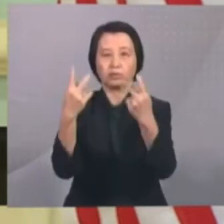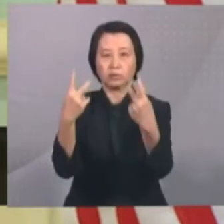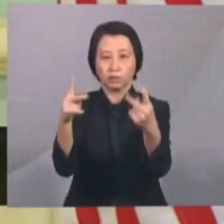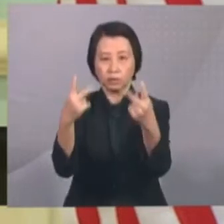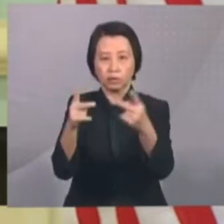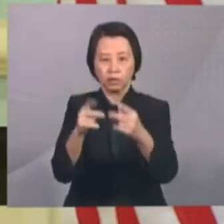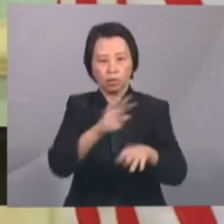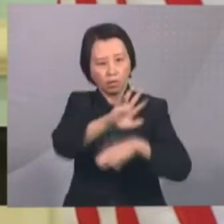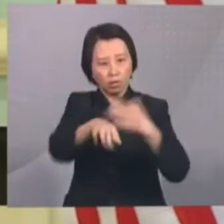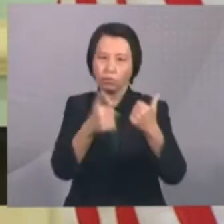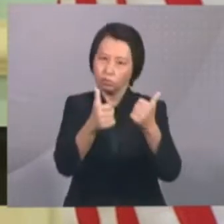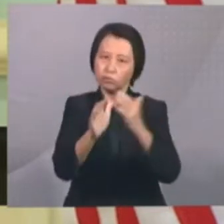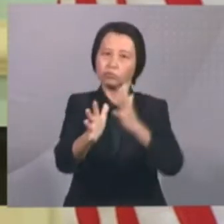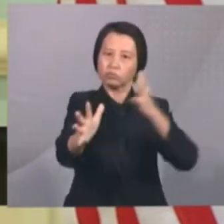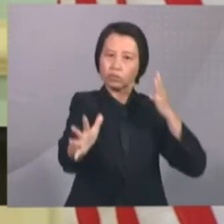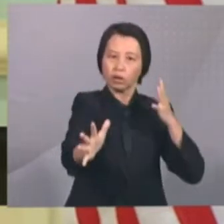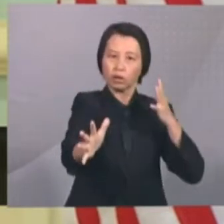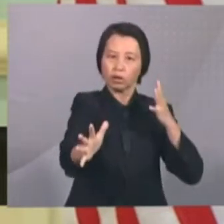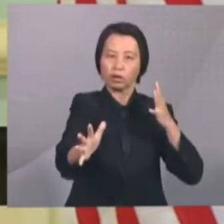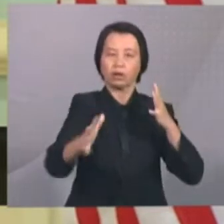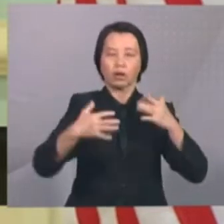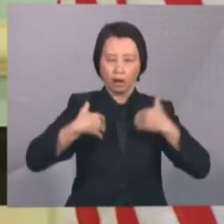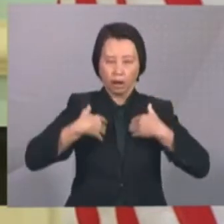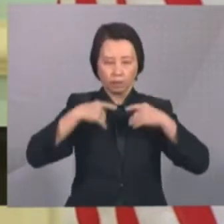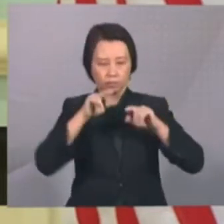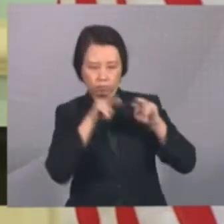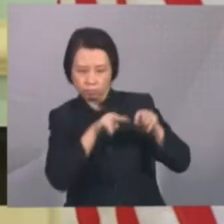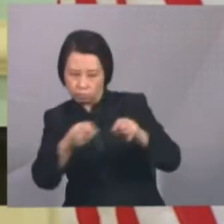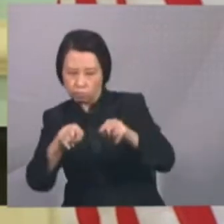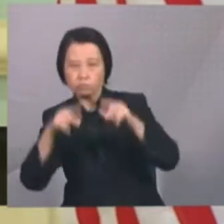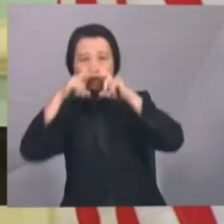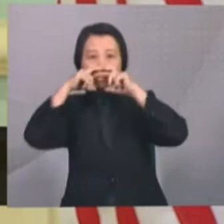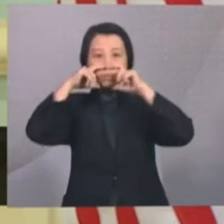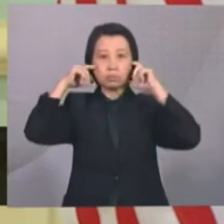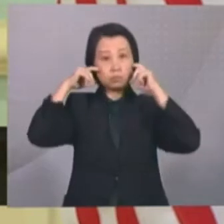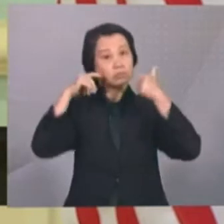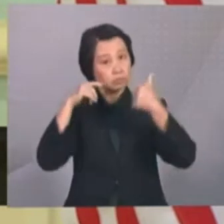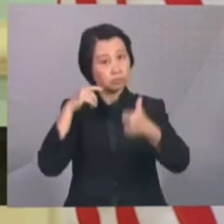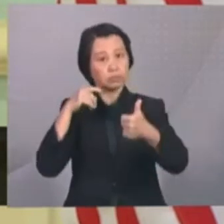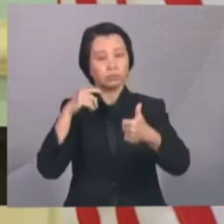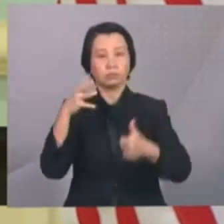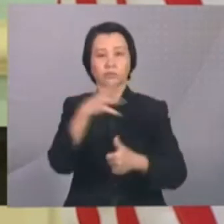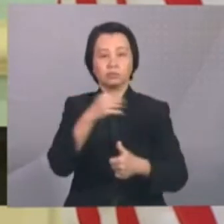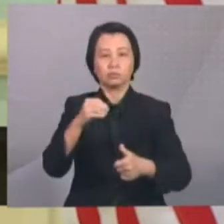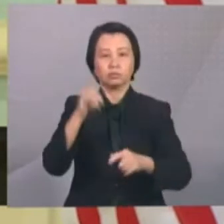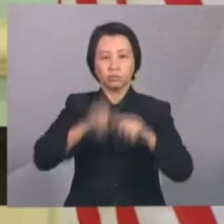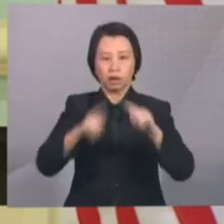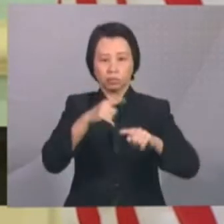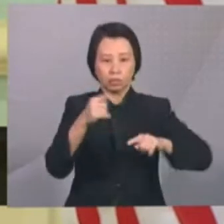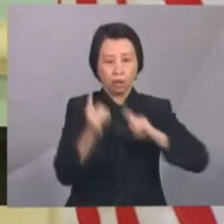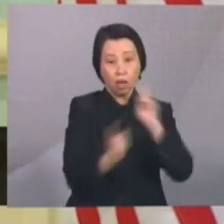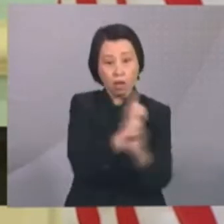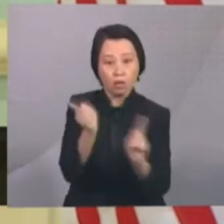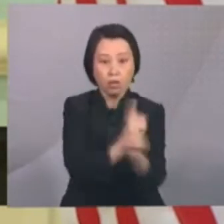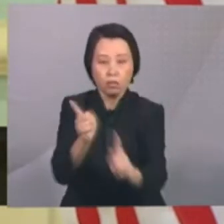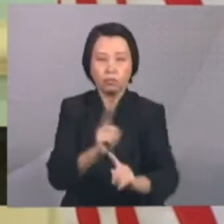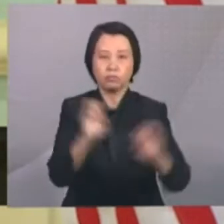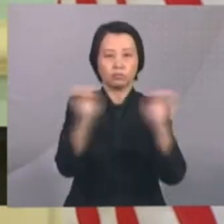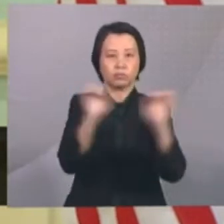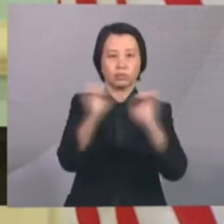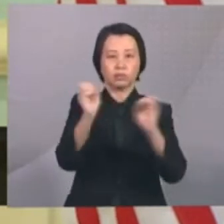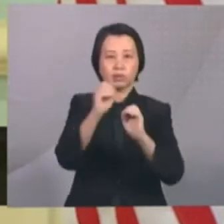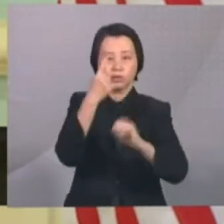batu obat ke-7 ping muka dan sebagainya tidak berbobot memasuki